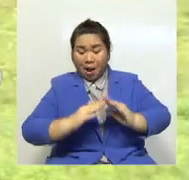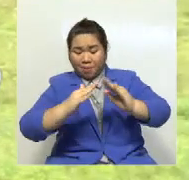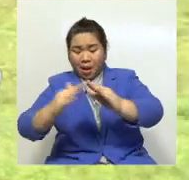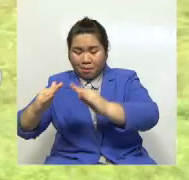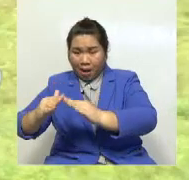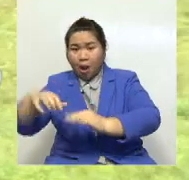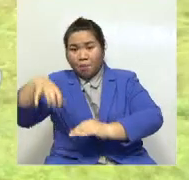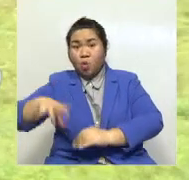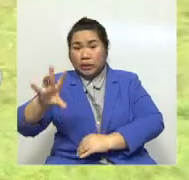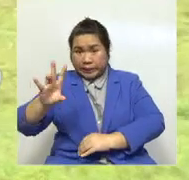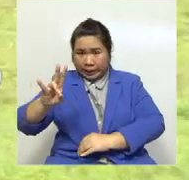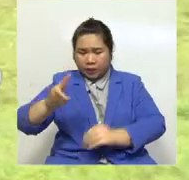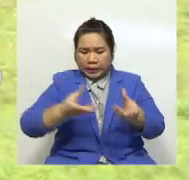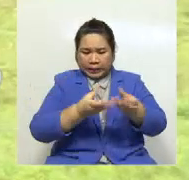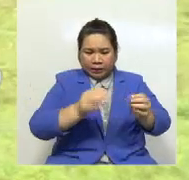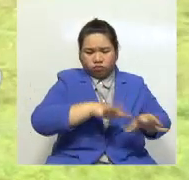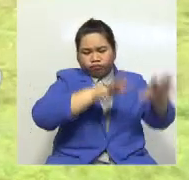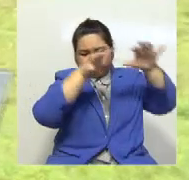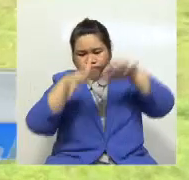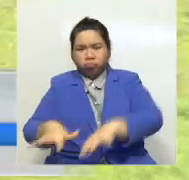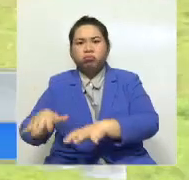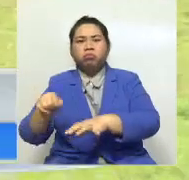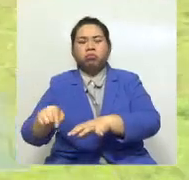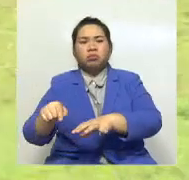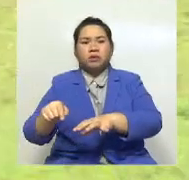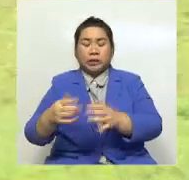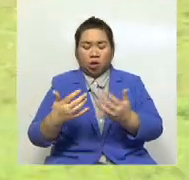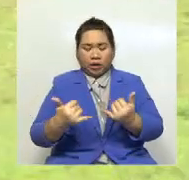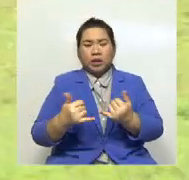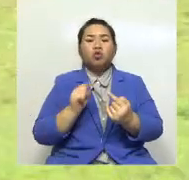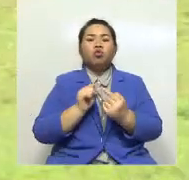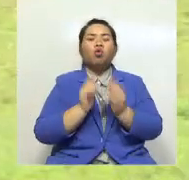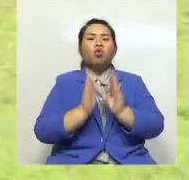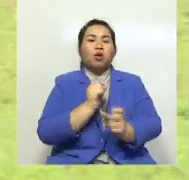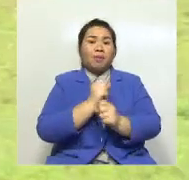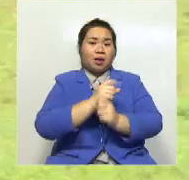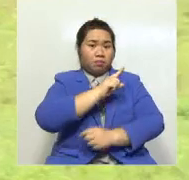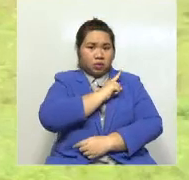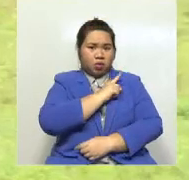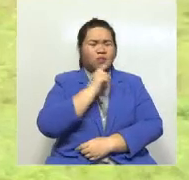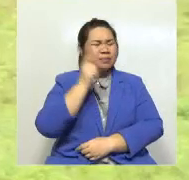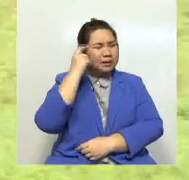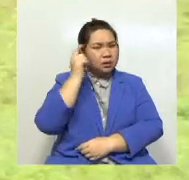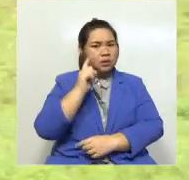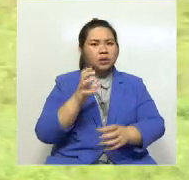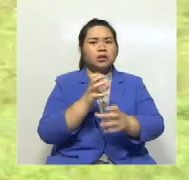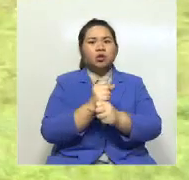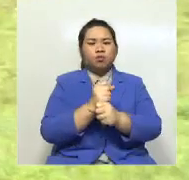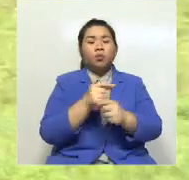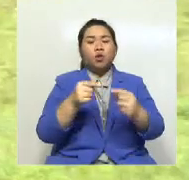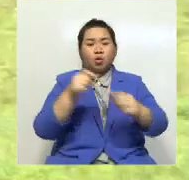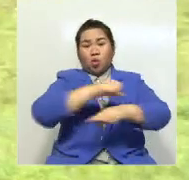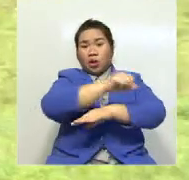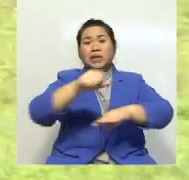หมู่7ตำบลบ่อเกลือเหนือนะคะตอนนี้ทางจังหวัดทางอำเภอเองก็มีข้อสรุปนะคะว่าอาจจะใช้พื้นที่ตรงสน